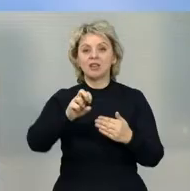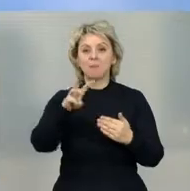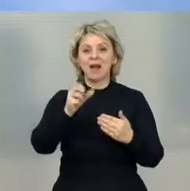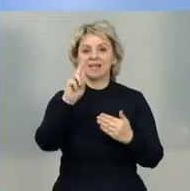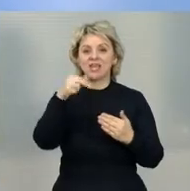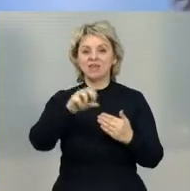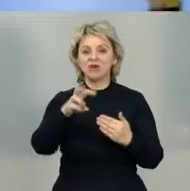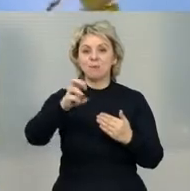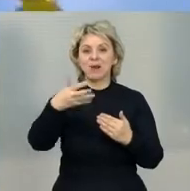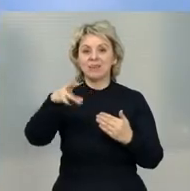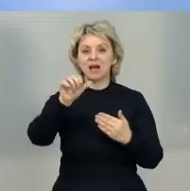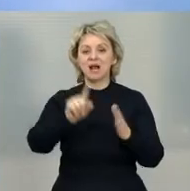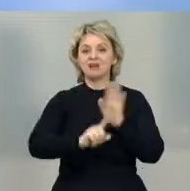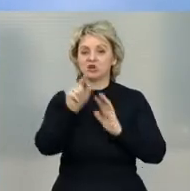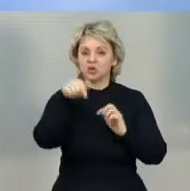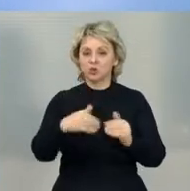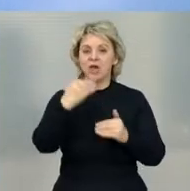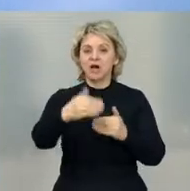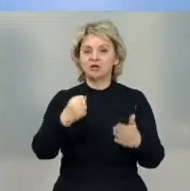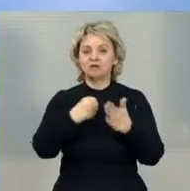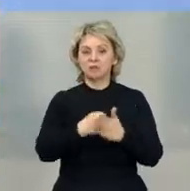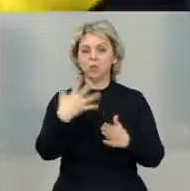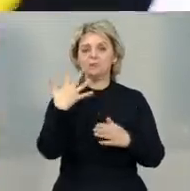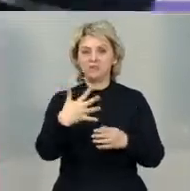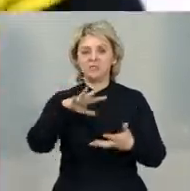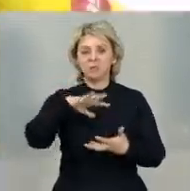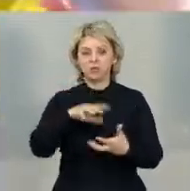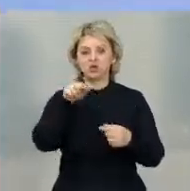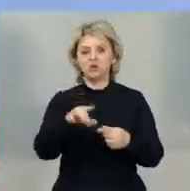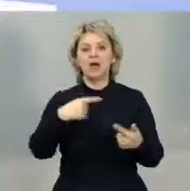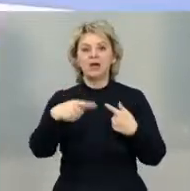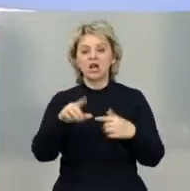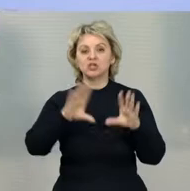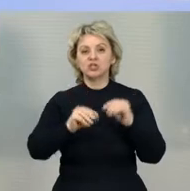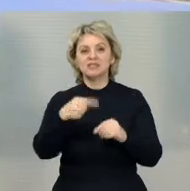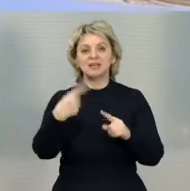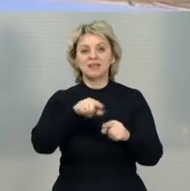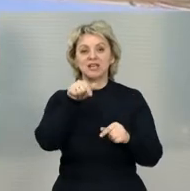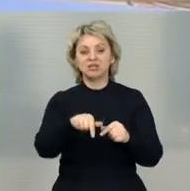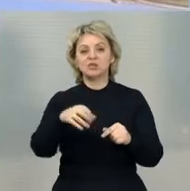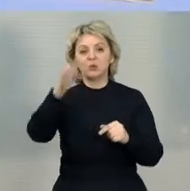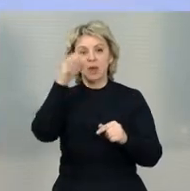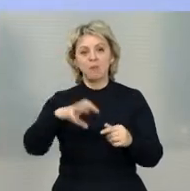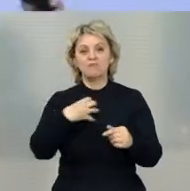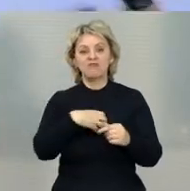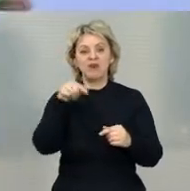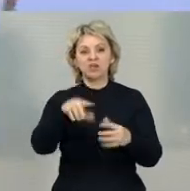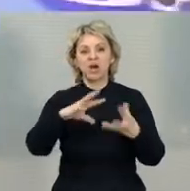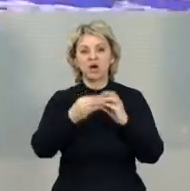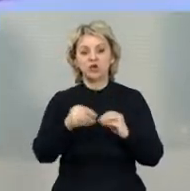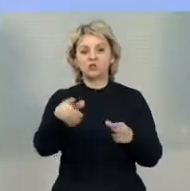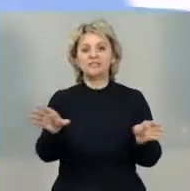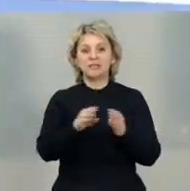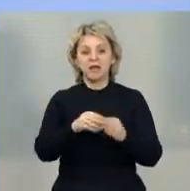Макеева и Моногаровой дают разгон, и впервые отрыв добирается до 5 мячей. Разница в счете на этой стадии, напомню, очень важна.